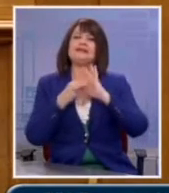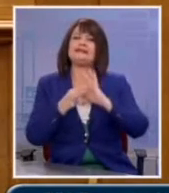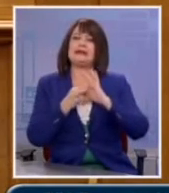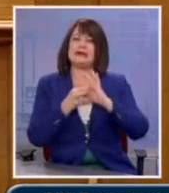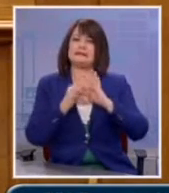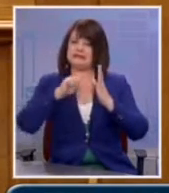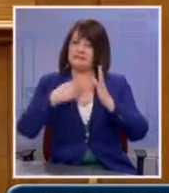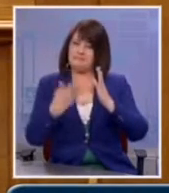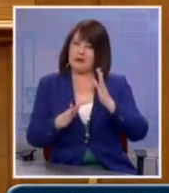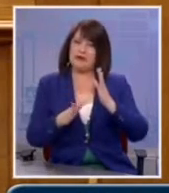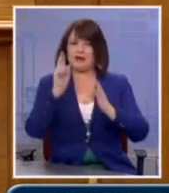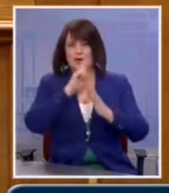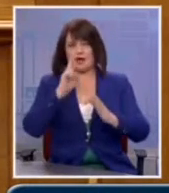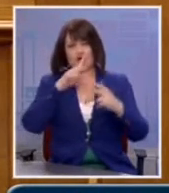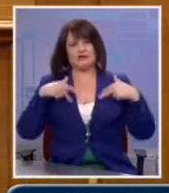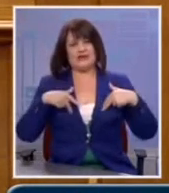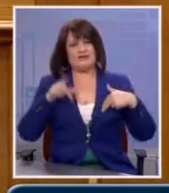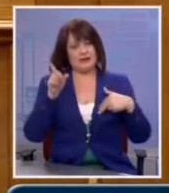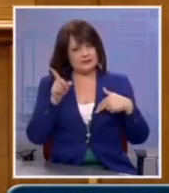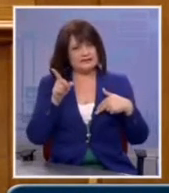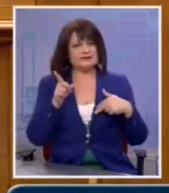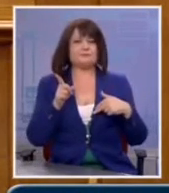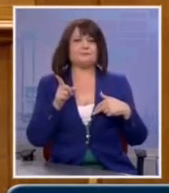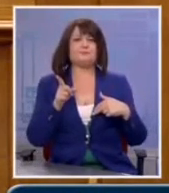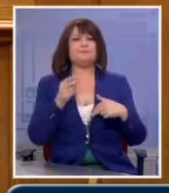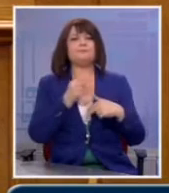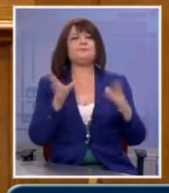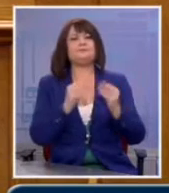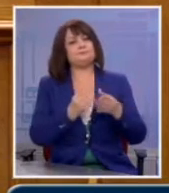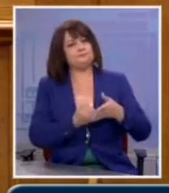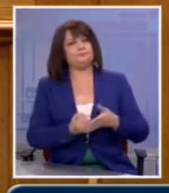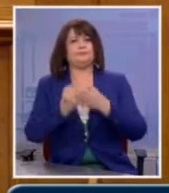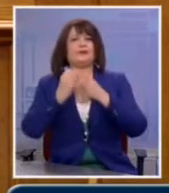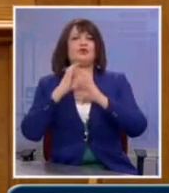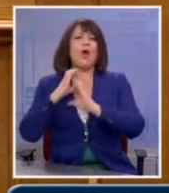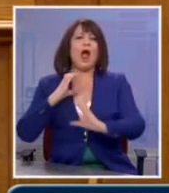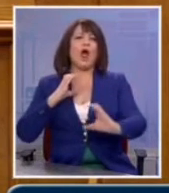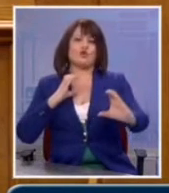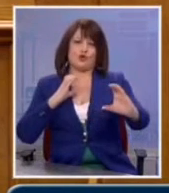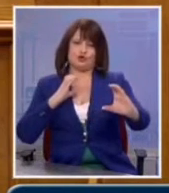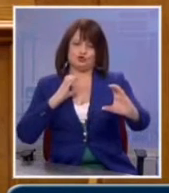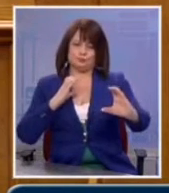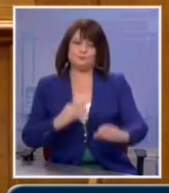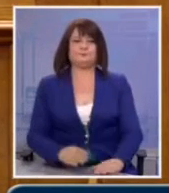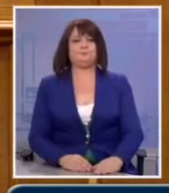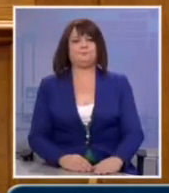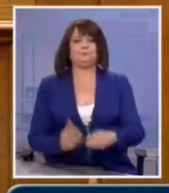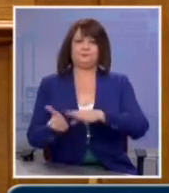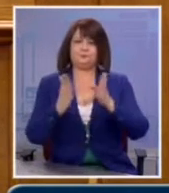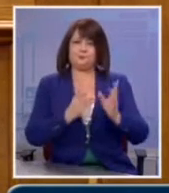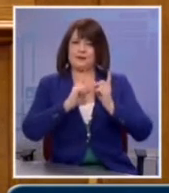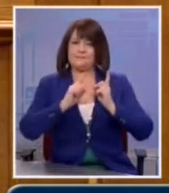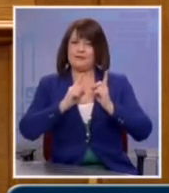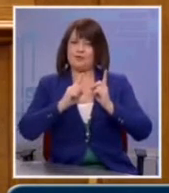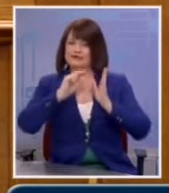συνεργασίας με την ρώσικη κυβέρνηση για την στήριξη αυτού του αγωγού. Ταυτόχρονα με αυτό το